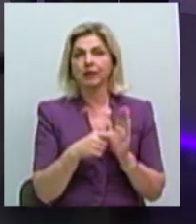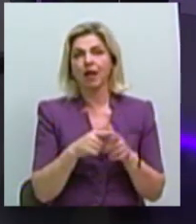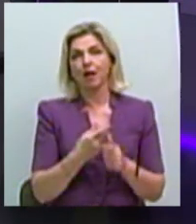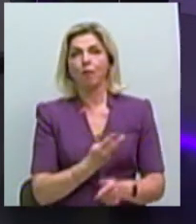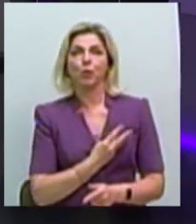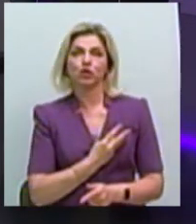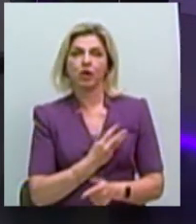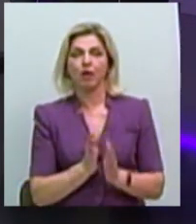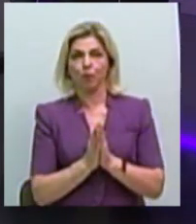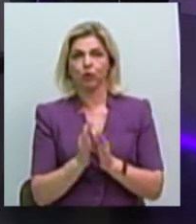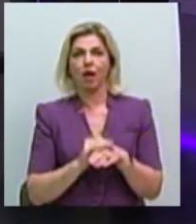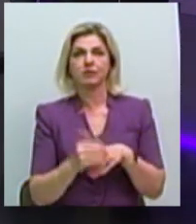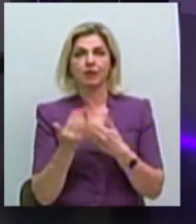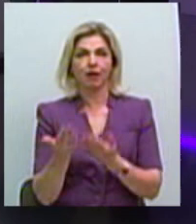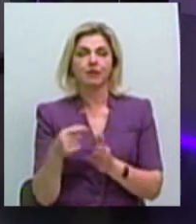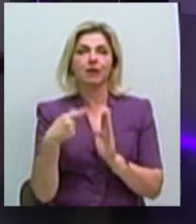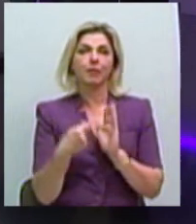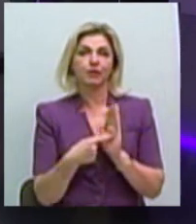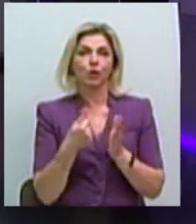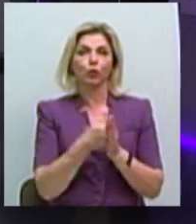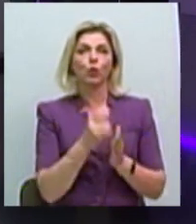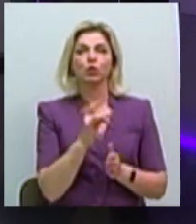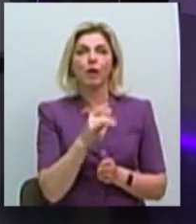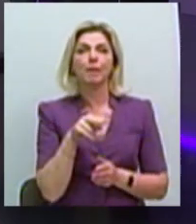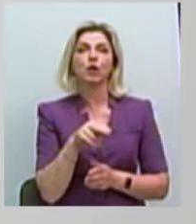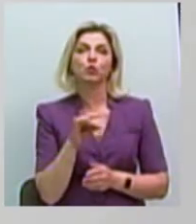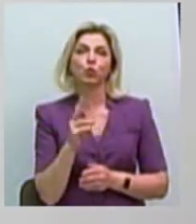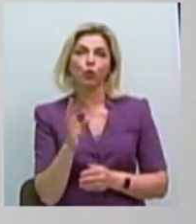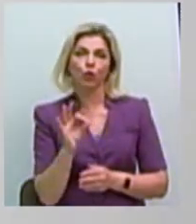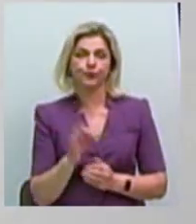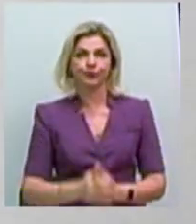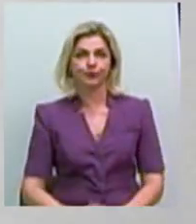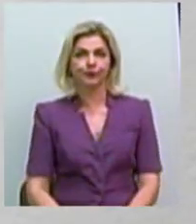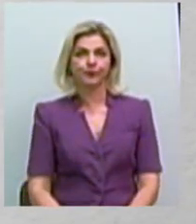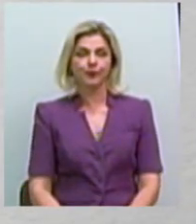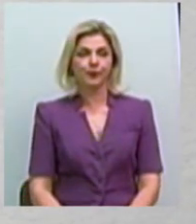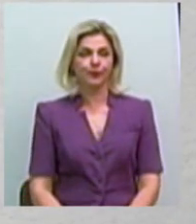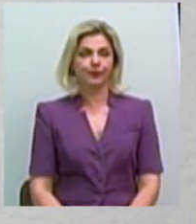ласка, запитання або побажання до Руслана Пересунька.